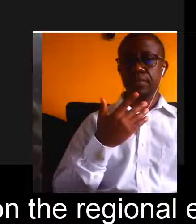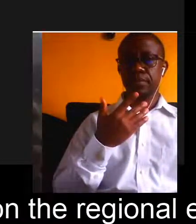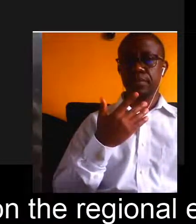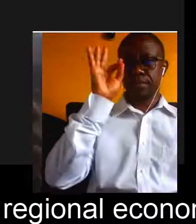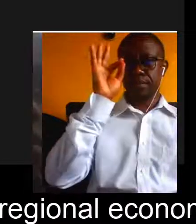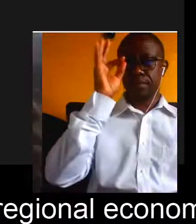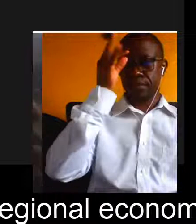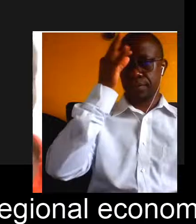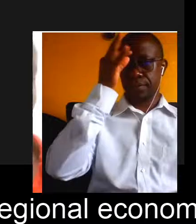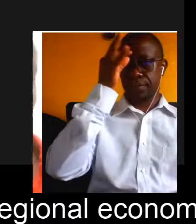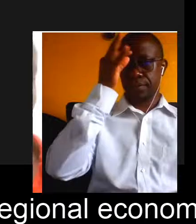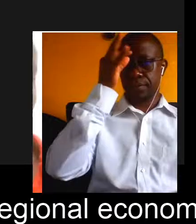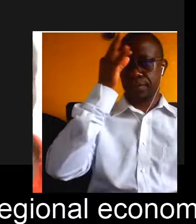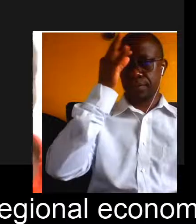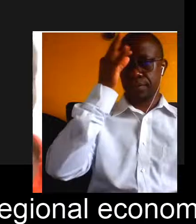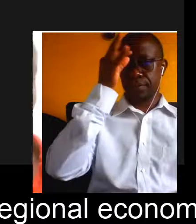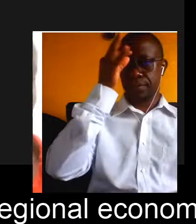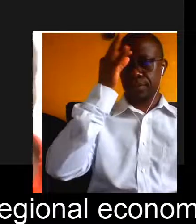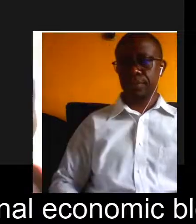French.